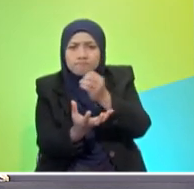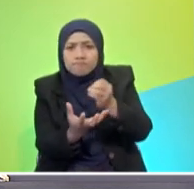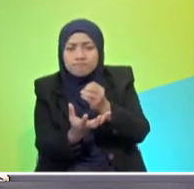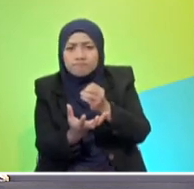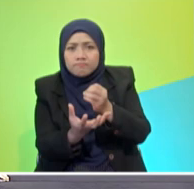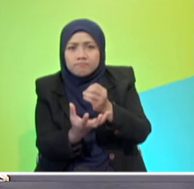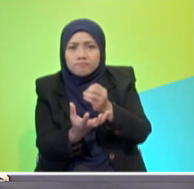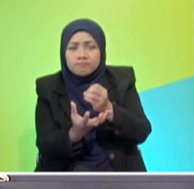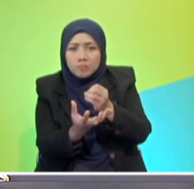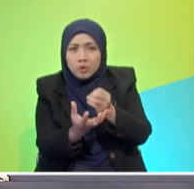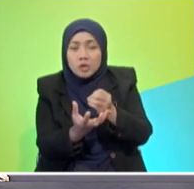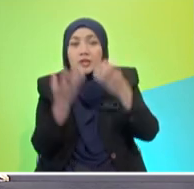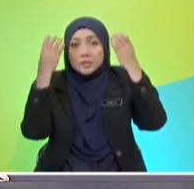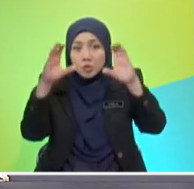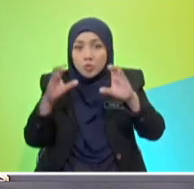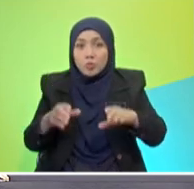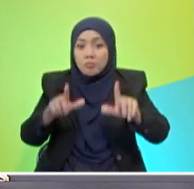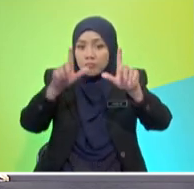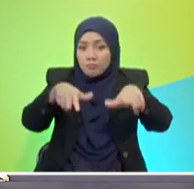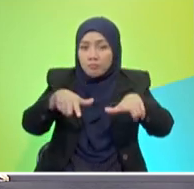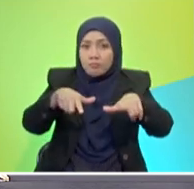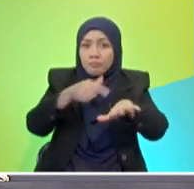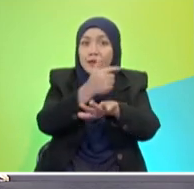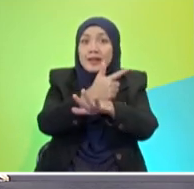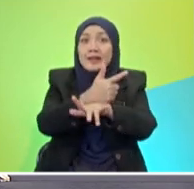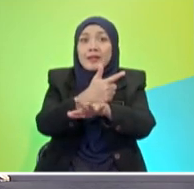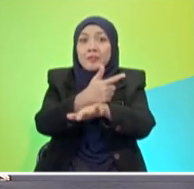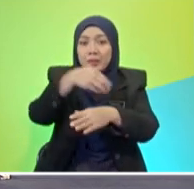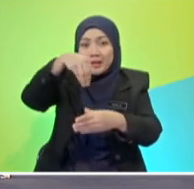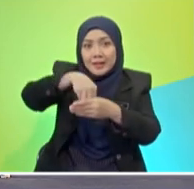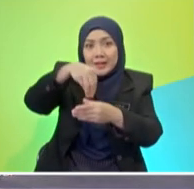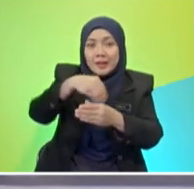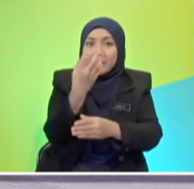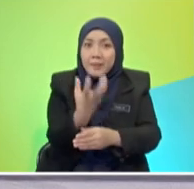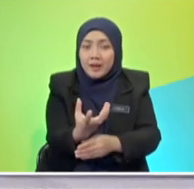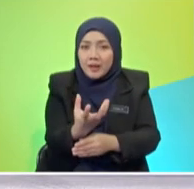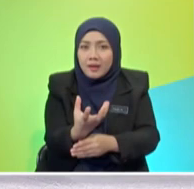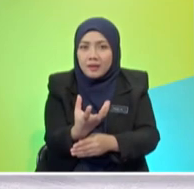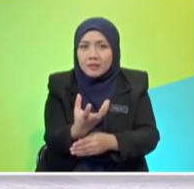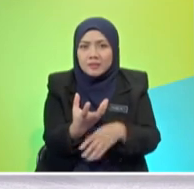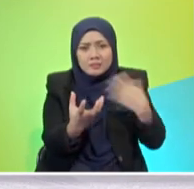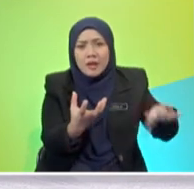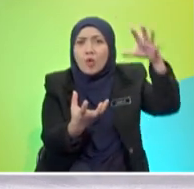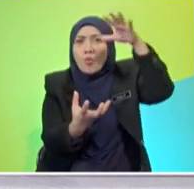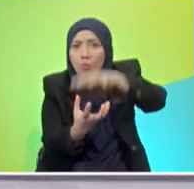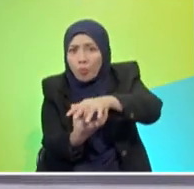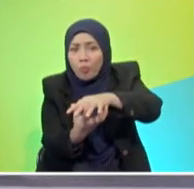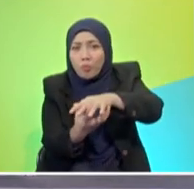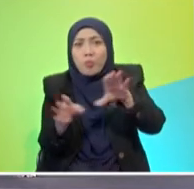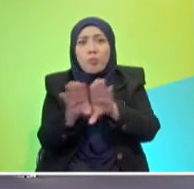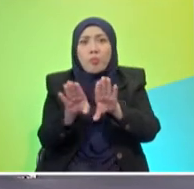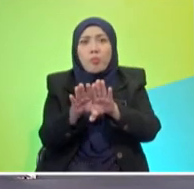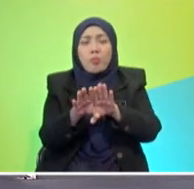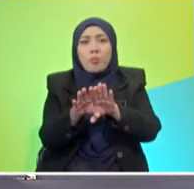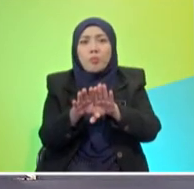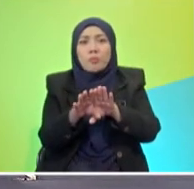dalam lipas di dalam balang tu. Kemudian cikgu tutup balang tu. Jadi, Syah rasa lipas akan ada dua jawapan. Okey,